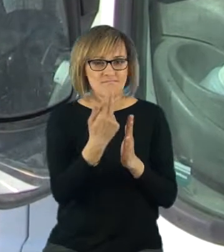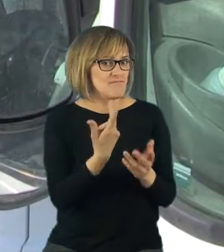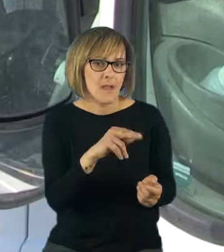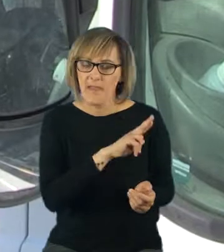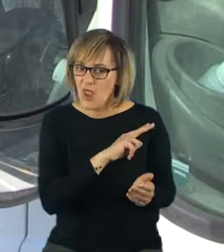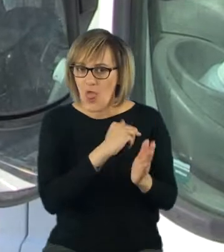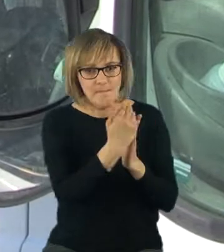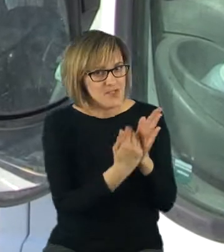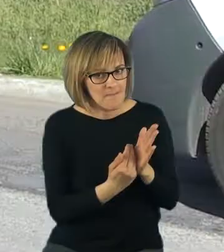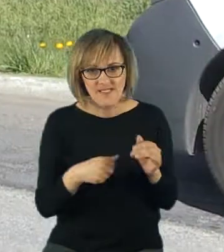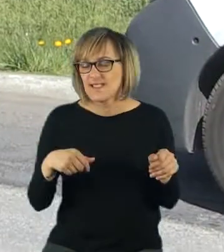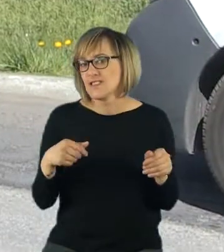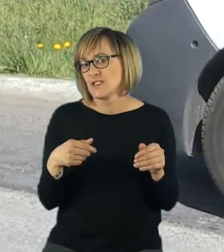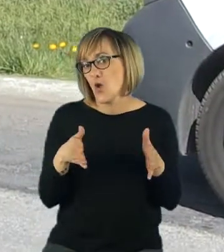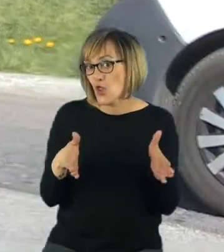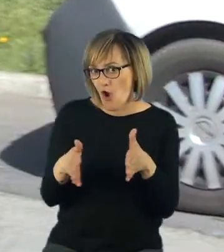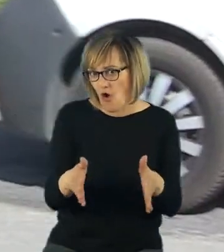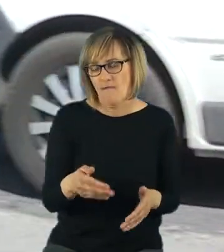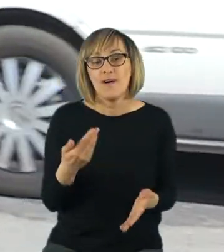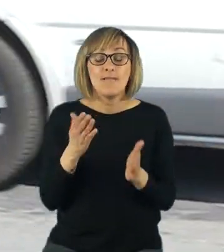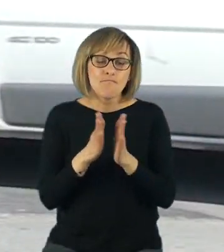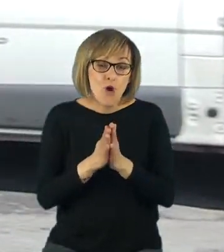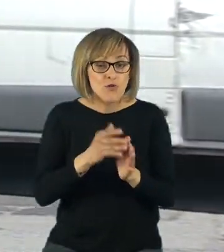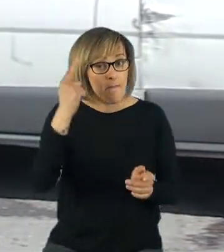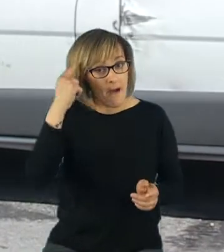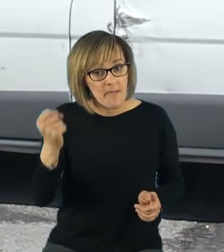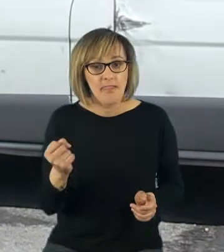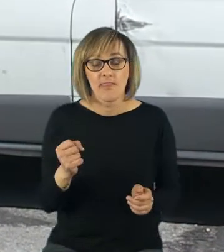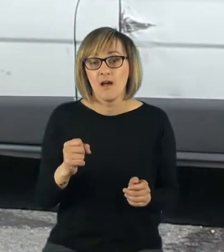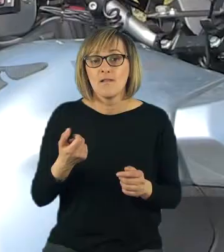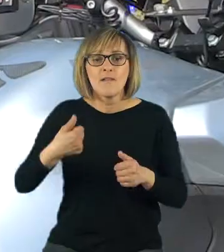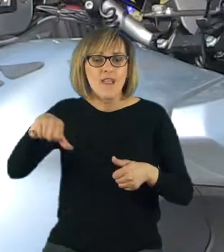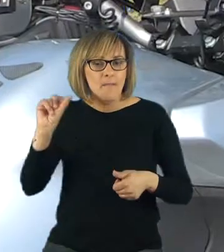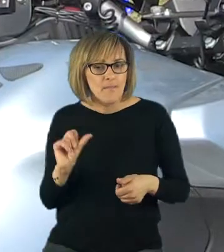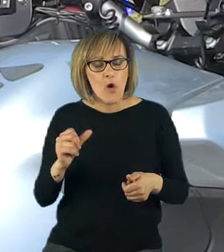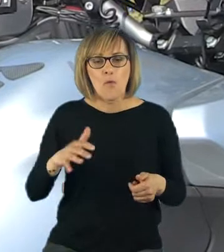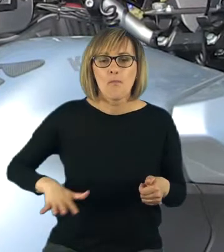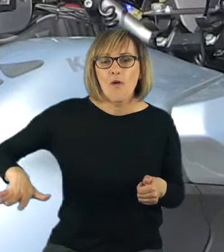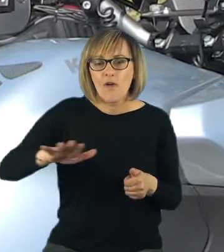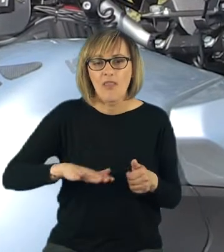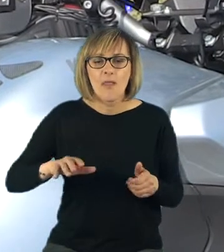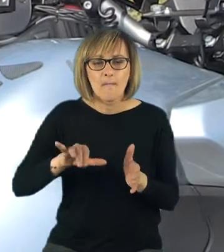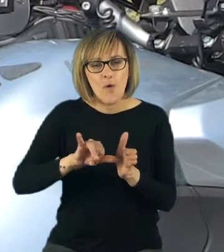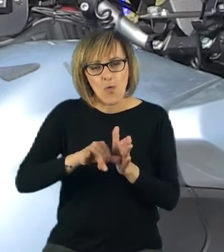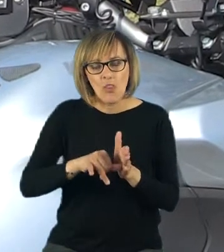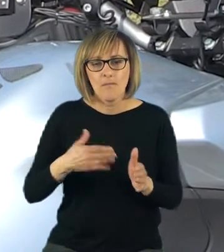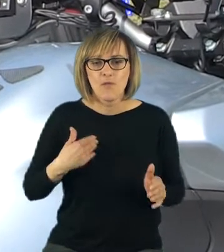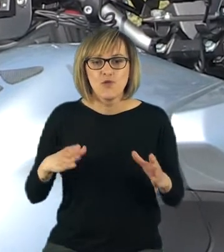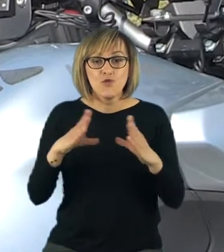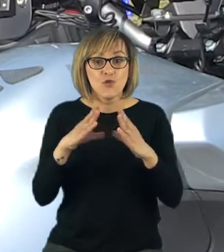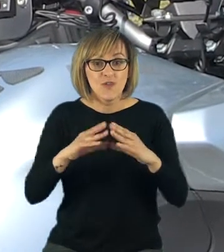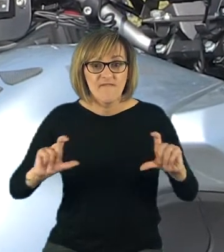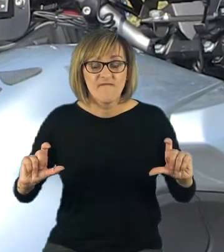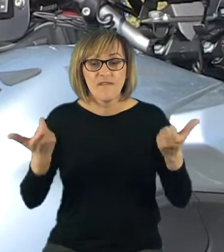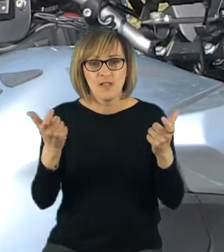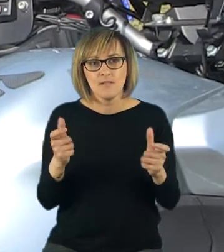ruchu drogowego. Pamiętajmy, że w zeszłym roku na terenie powiatu kutnowskiego doszło do 10 wypadków